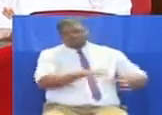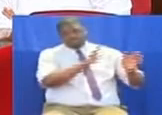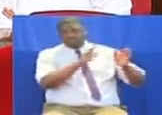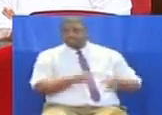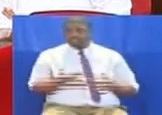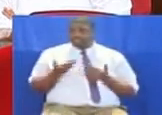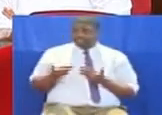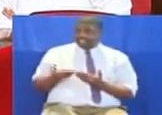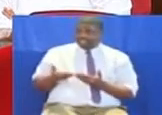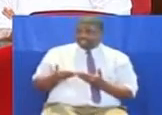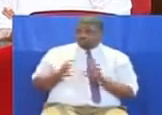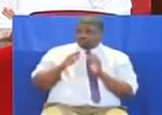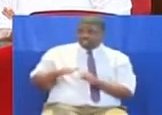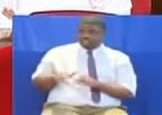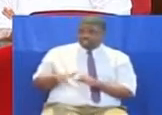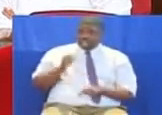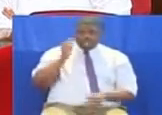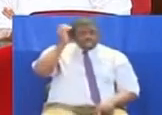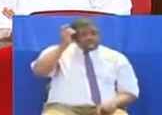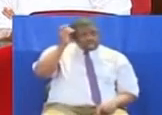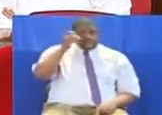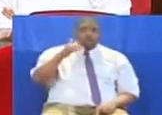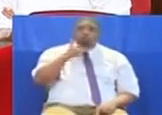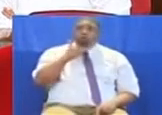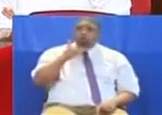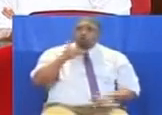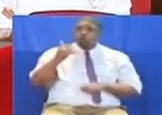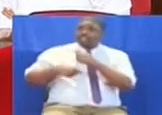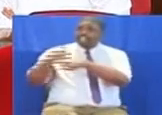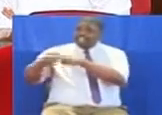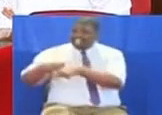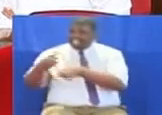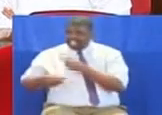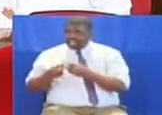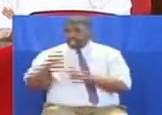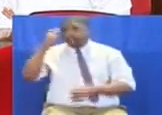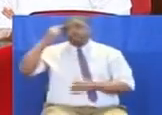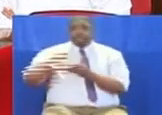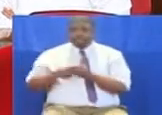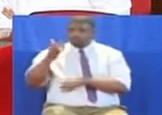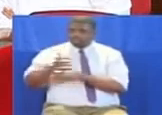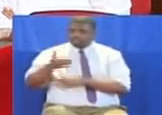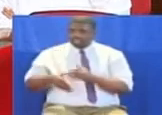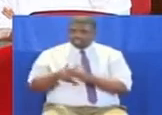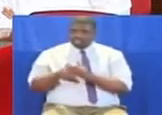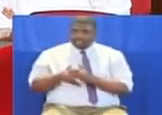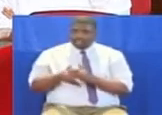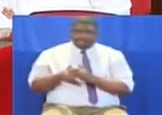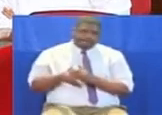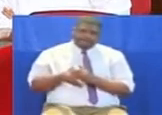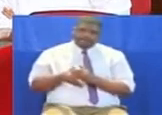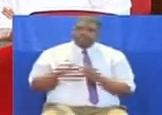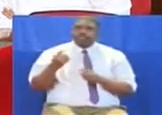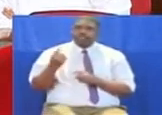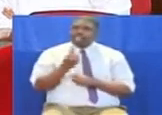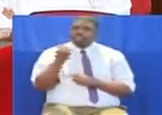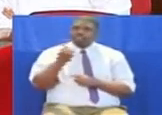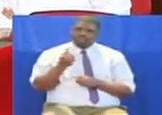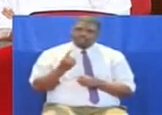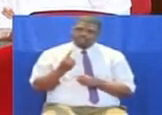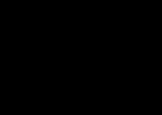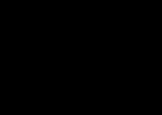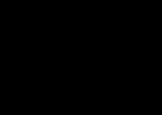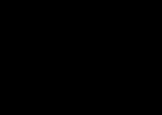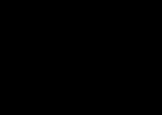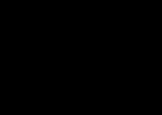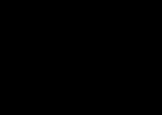ya uongo inatawala, maana yake tunaendelea kujenga mpasuko ambao mwisho wa siku tunaweza tukagawanyika. Hebu wewe